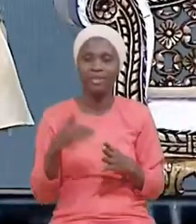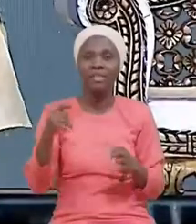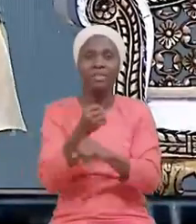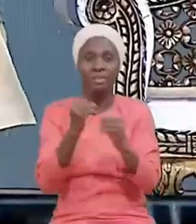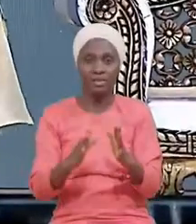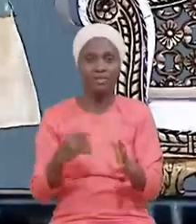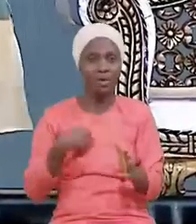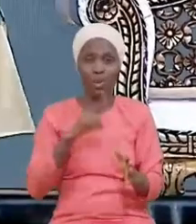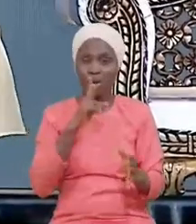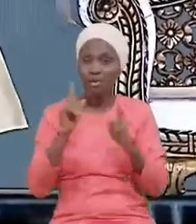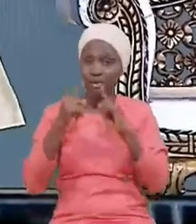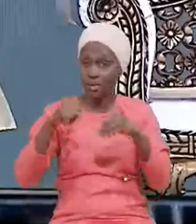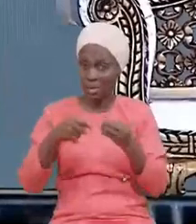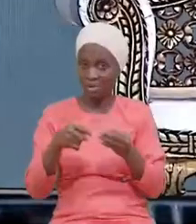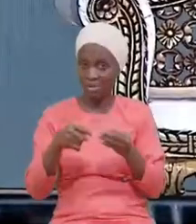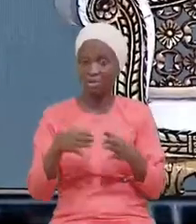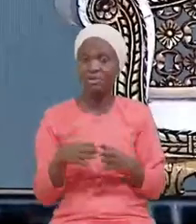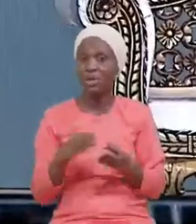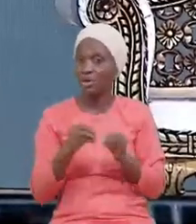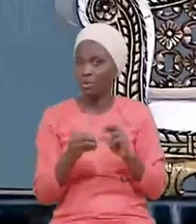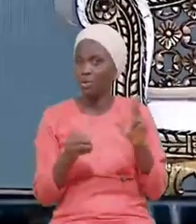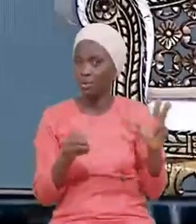parlons, numéro 3.